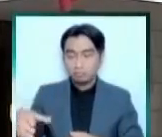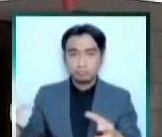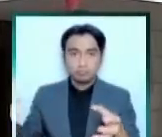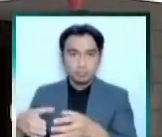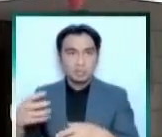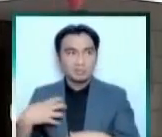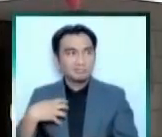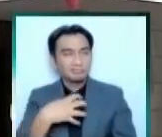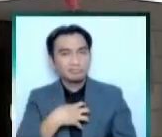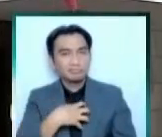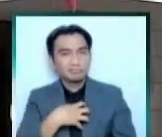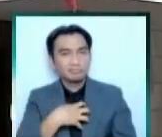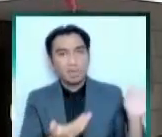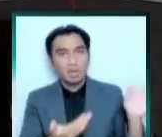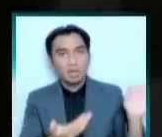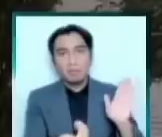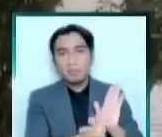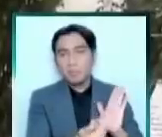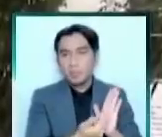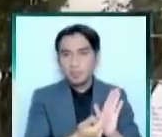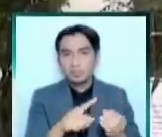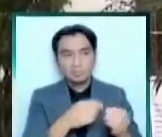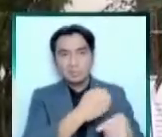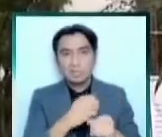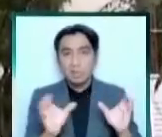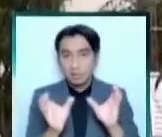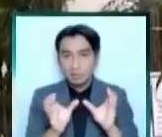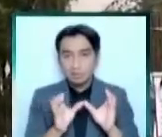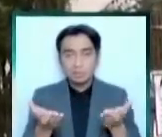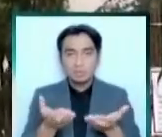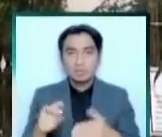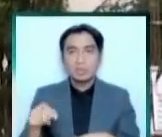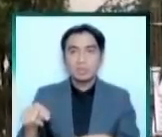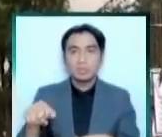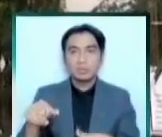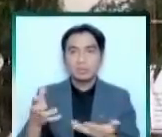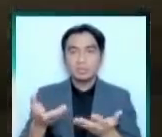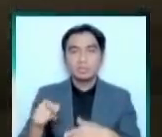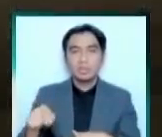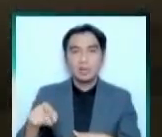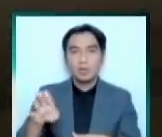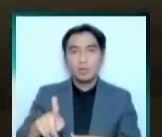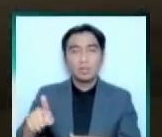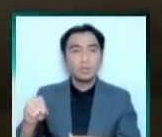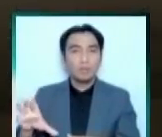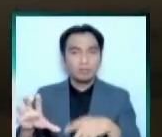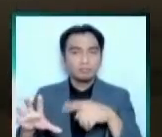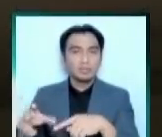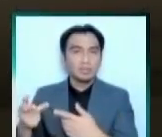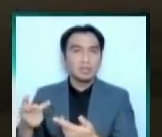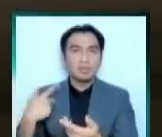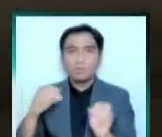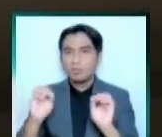petitioner, kabilang ang nakuha nilang certification mula sa Quezon City Regional Trial Court, Branch 105, na walang record